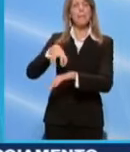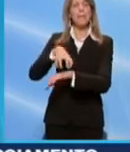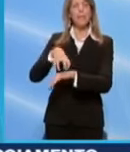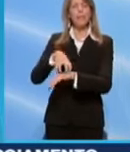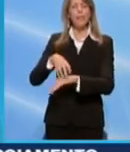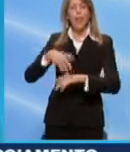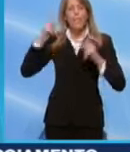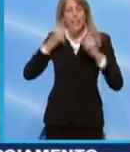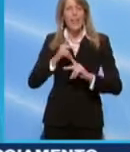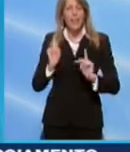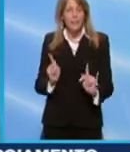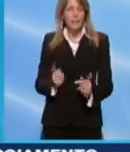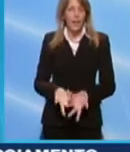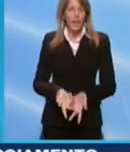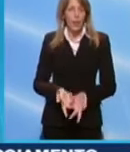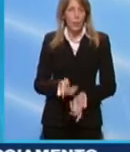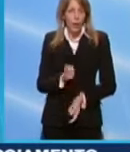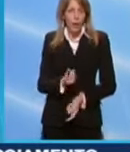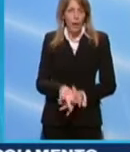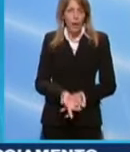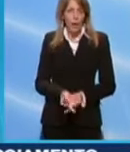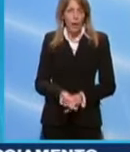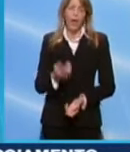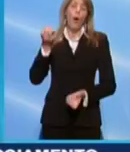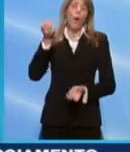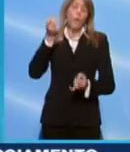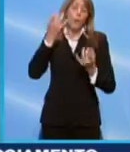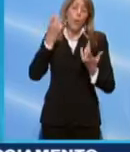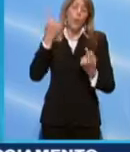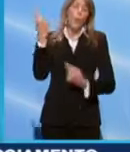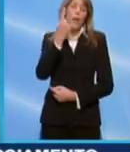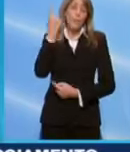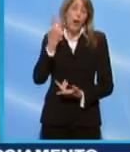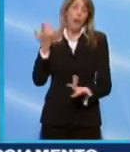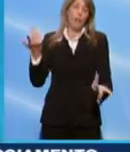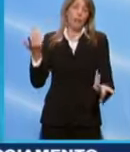la verità, una volta tanto la verità,